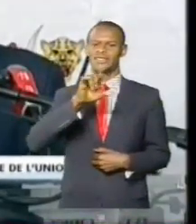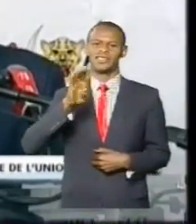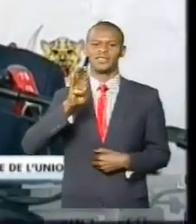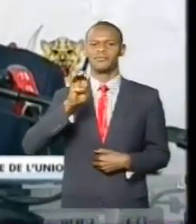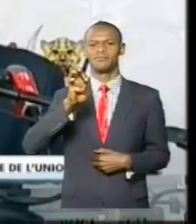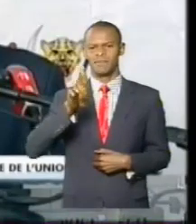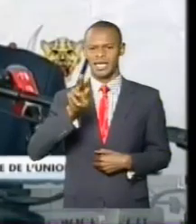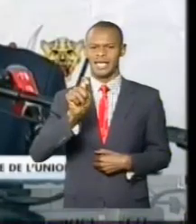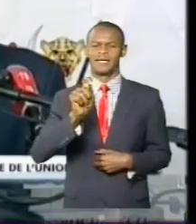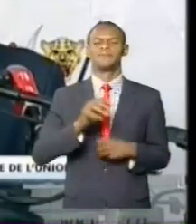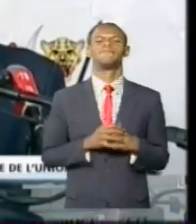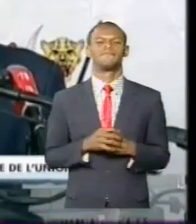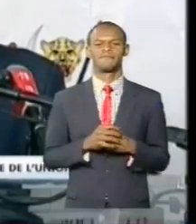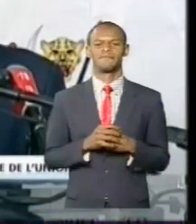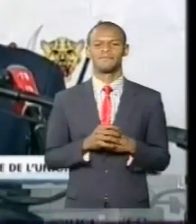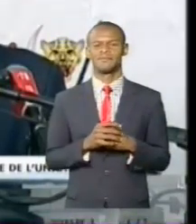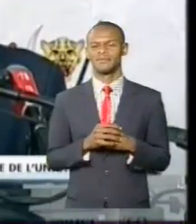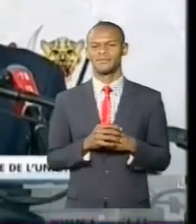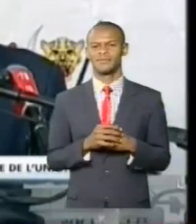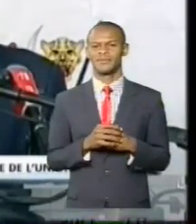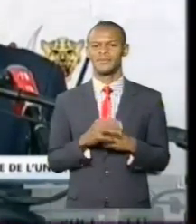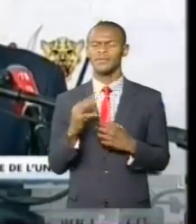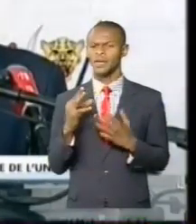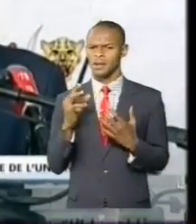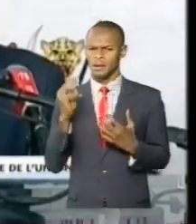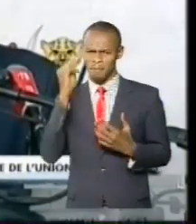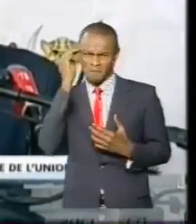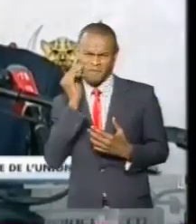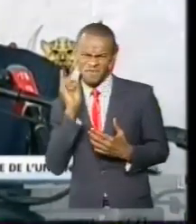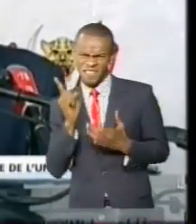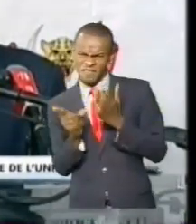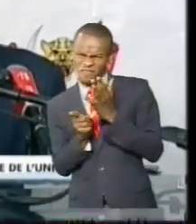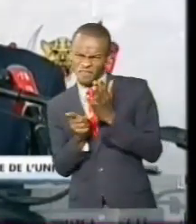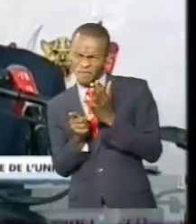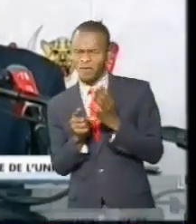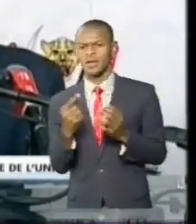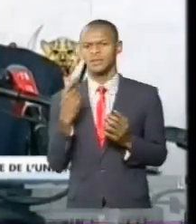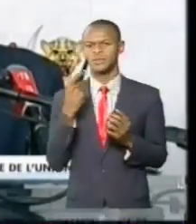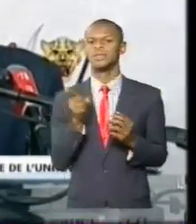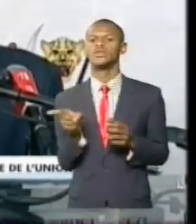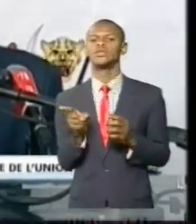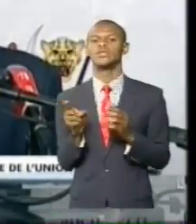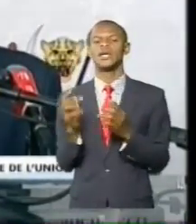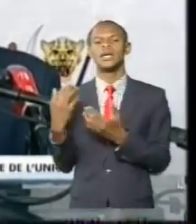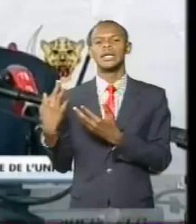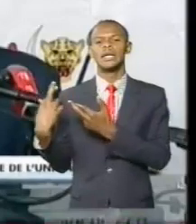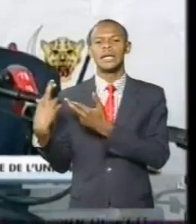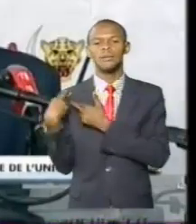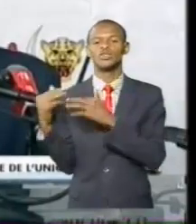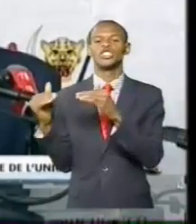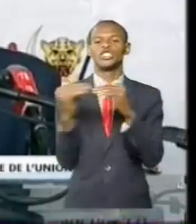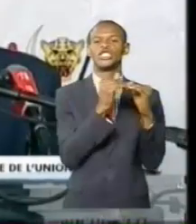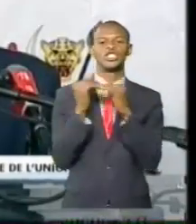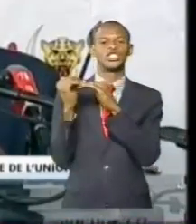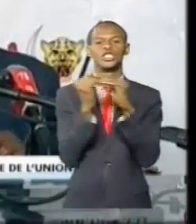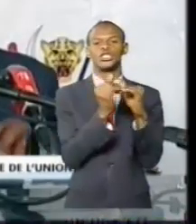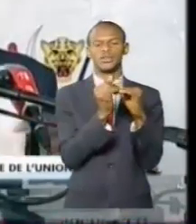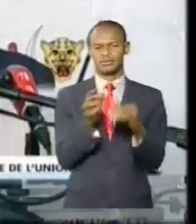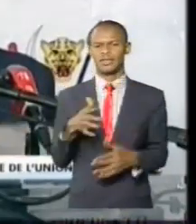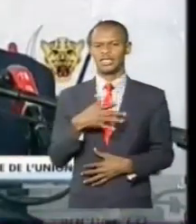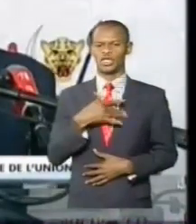Vice-premier ministre, ministre de la Justice, Garde des Sceaux, Monsieur Célestin